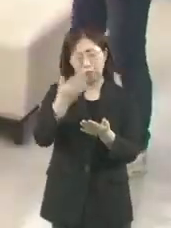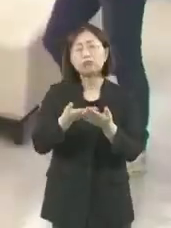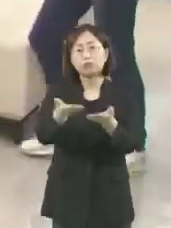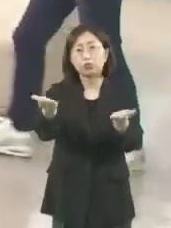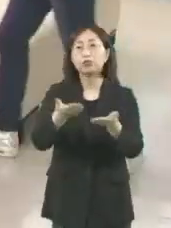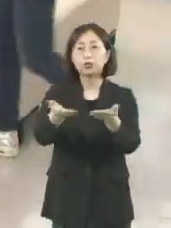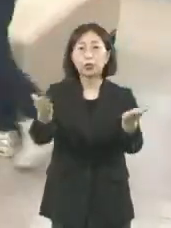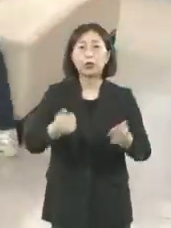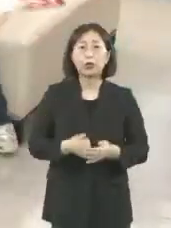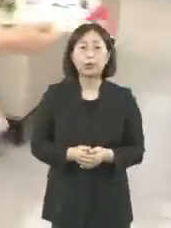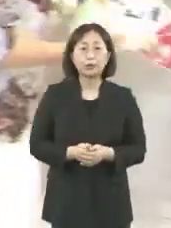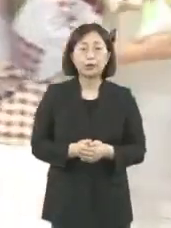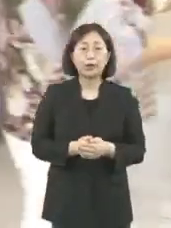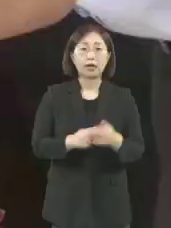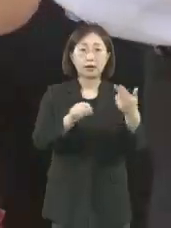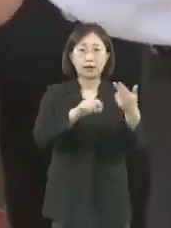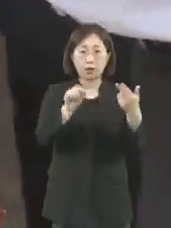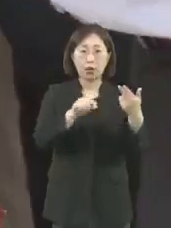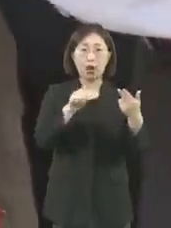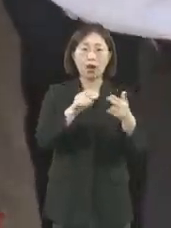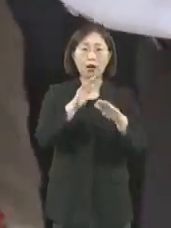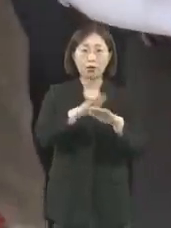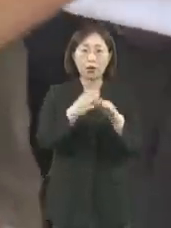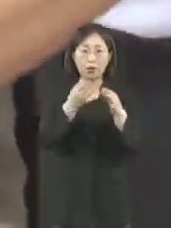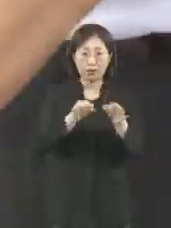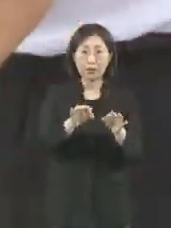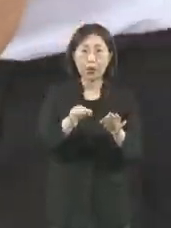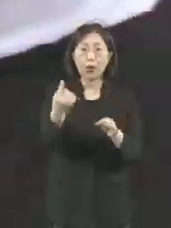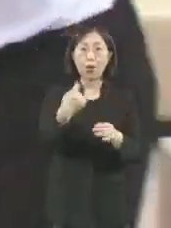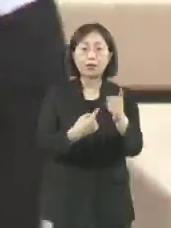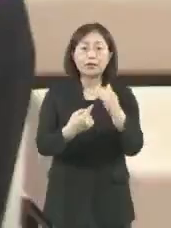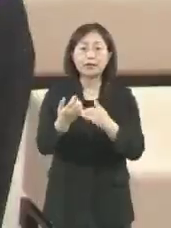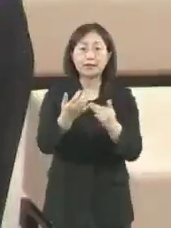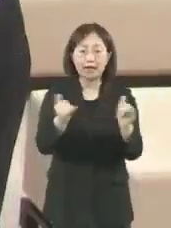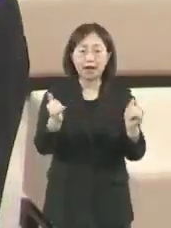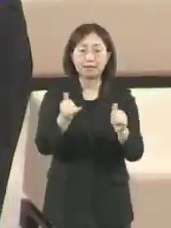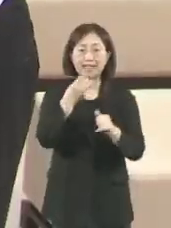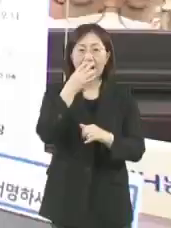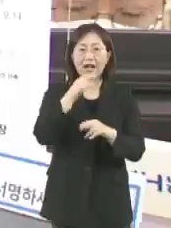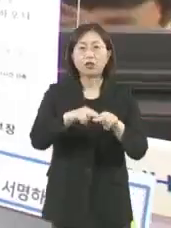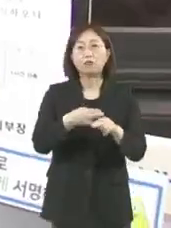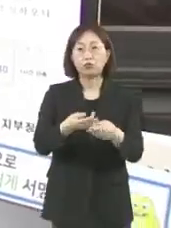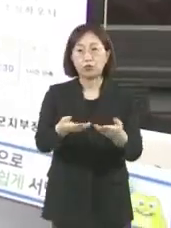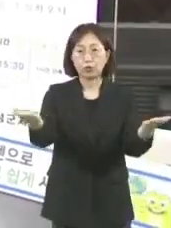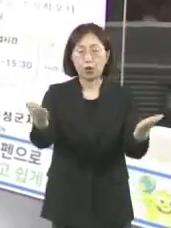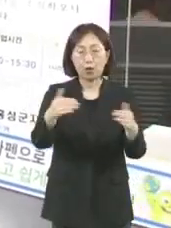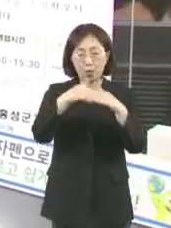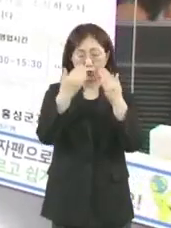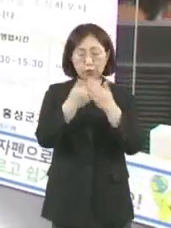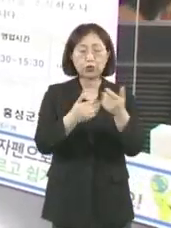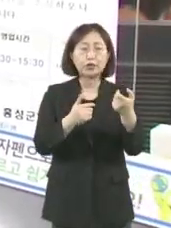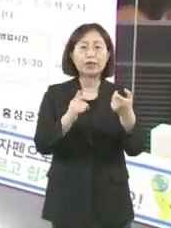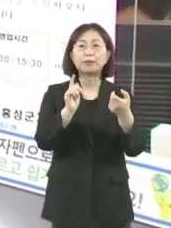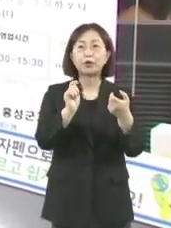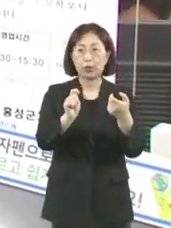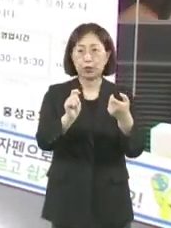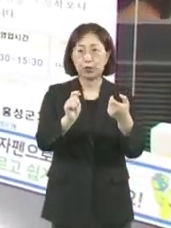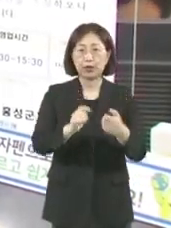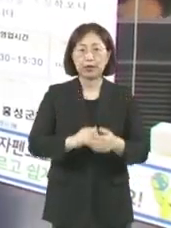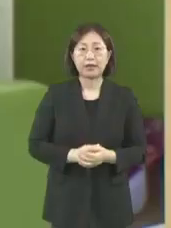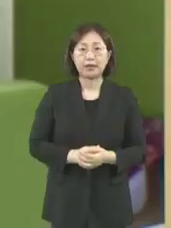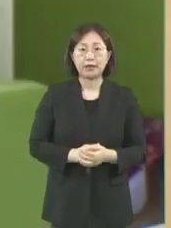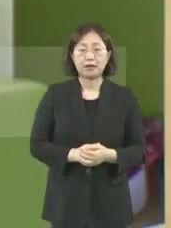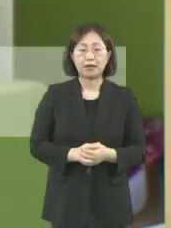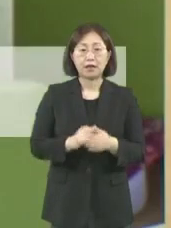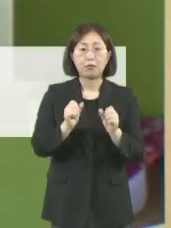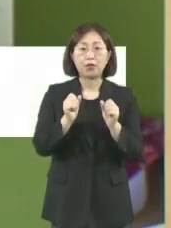없습니다. 이달 충남 관내 농협은행을 찾는 고객에게는 쌀 선물이 주어집니다. 모두 60톤 분량입니다. 이번